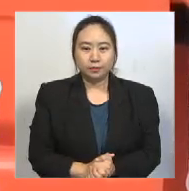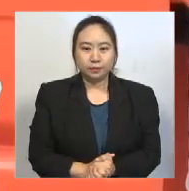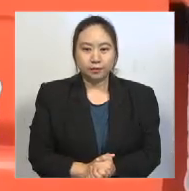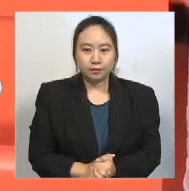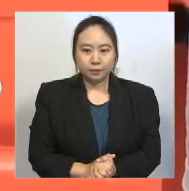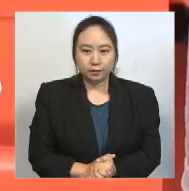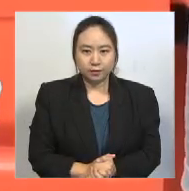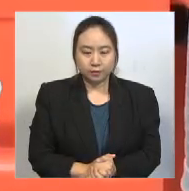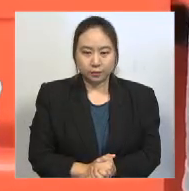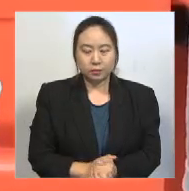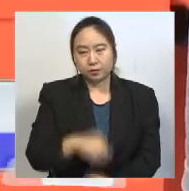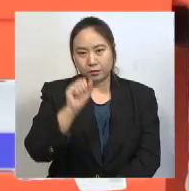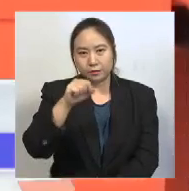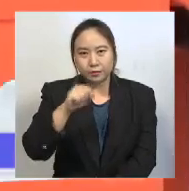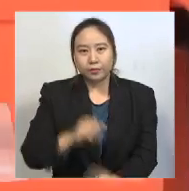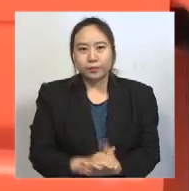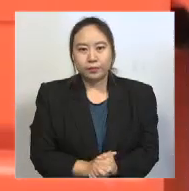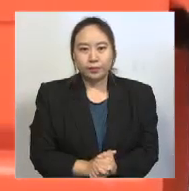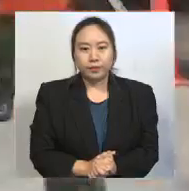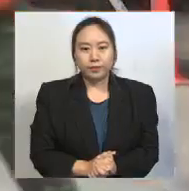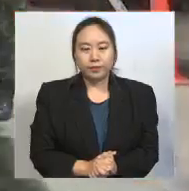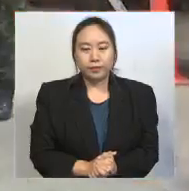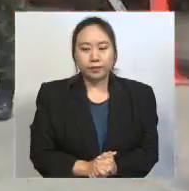างไม่ได้เลยใช ่ไห ม ใช่ค่ะ